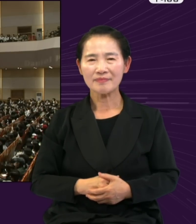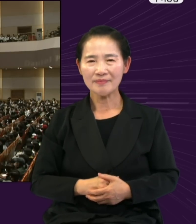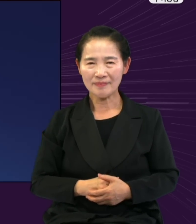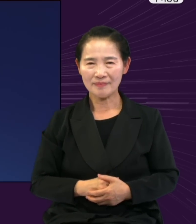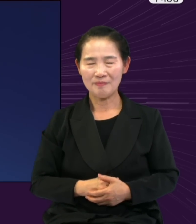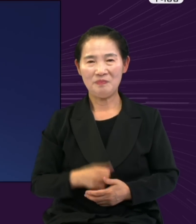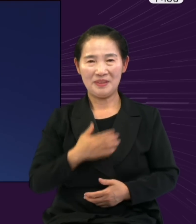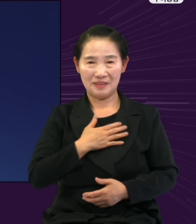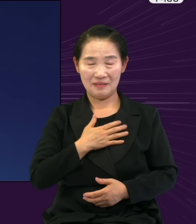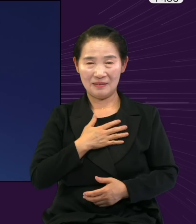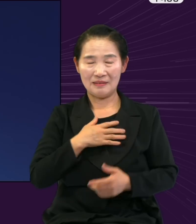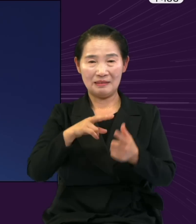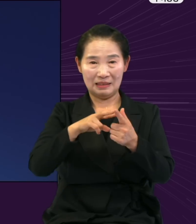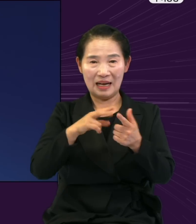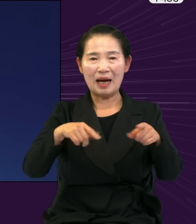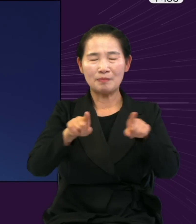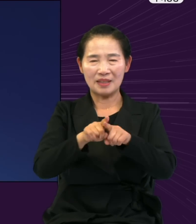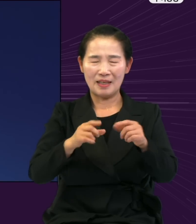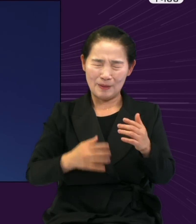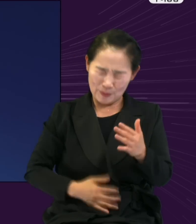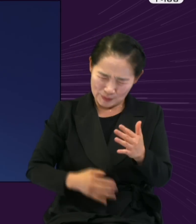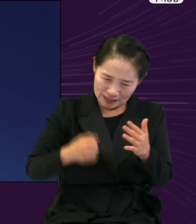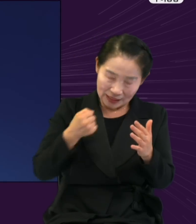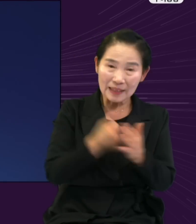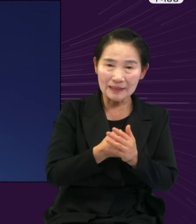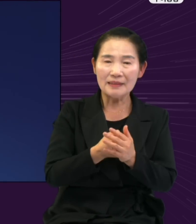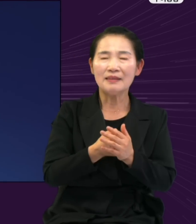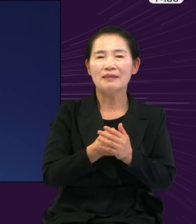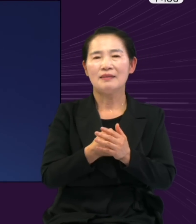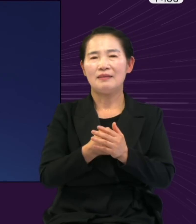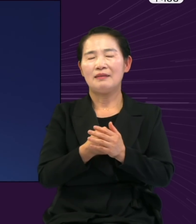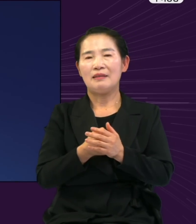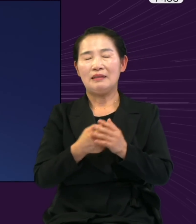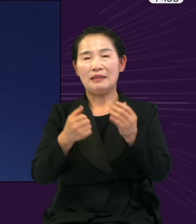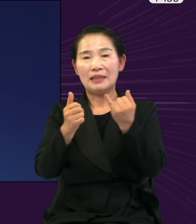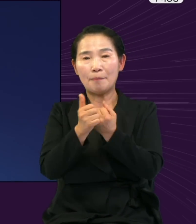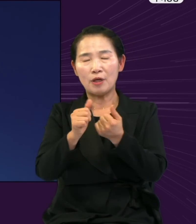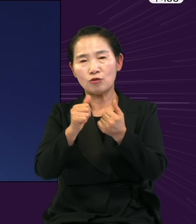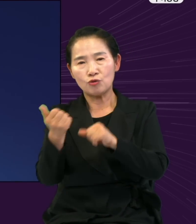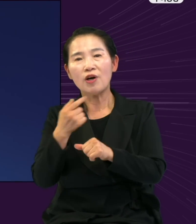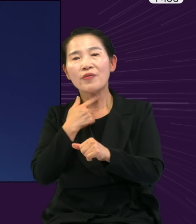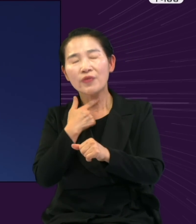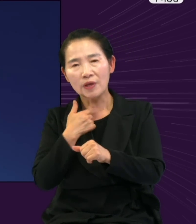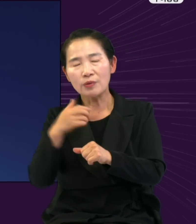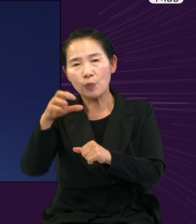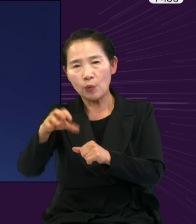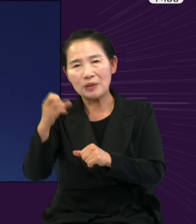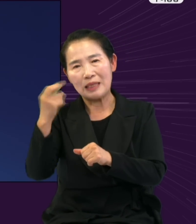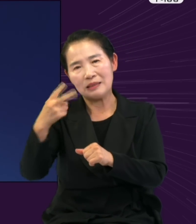저는 아이들과 함께 용기를 내서 남편의 사고 현장으로 달려갔습니다. 정말 용기였어요.